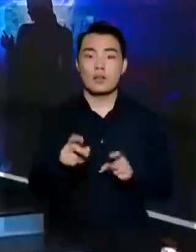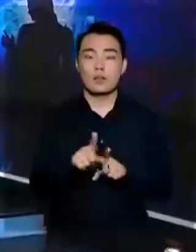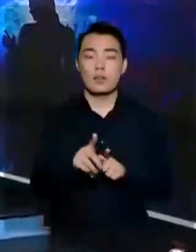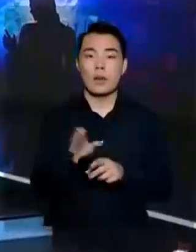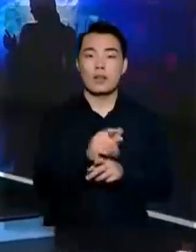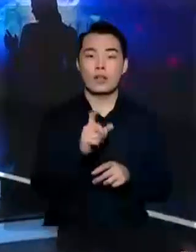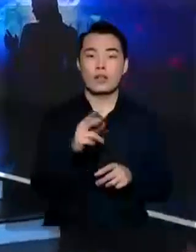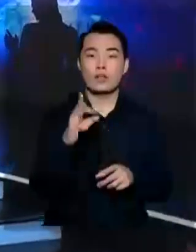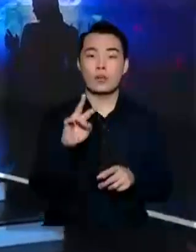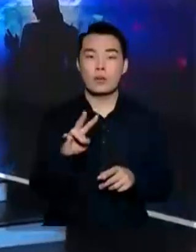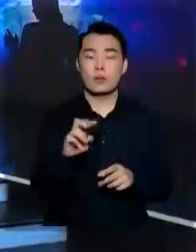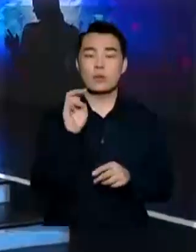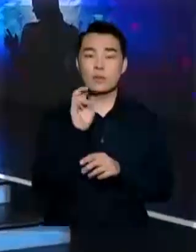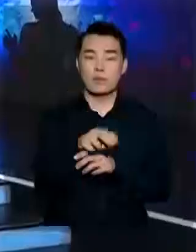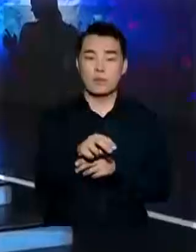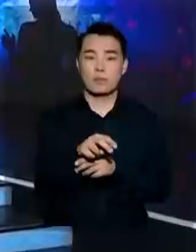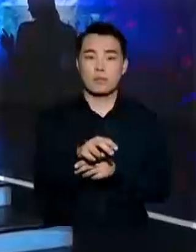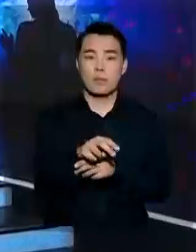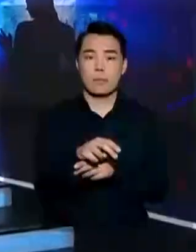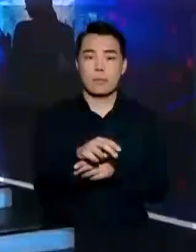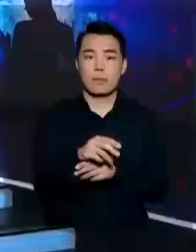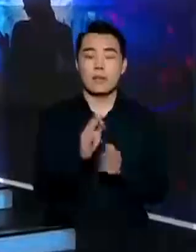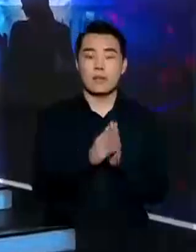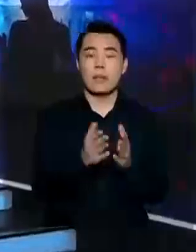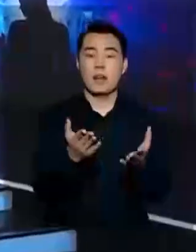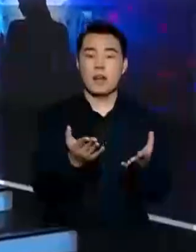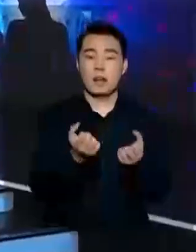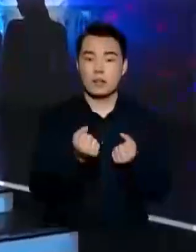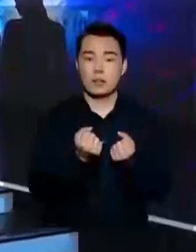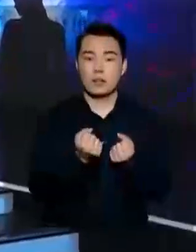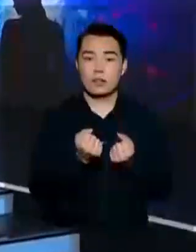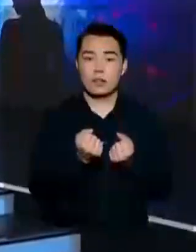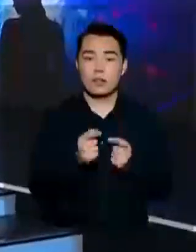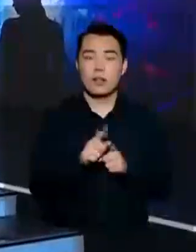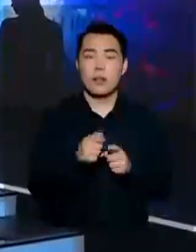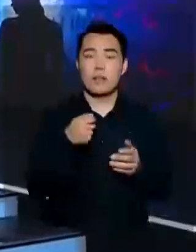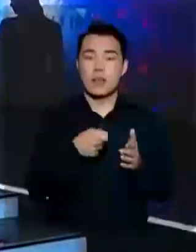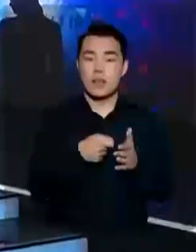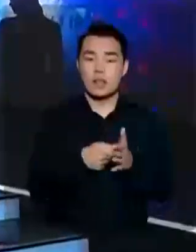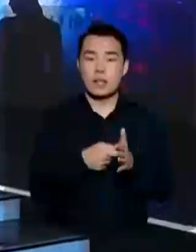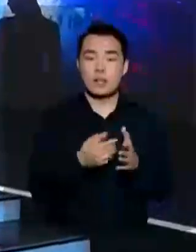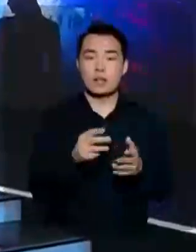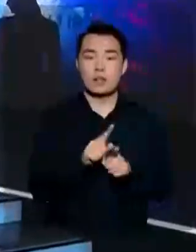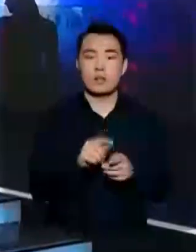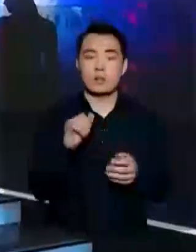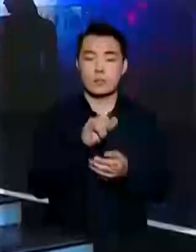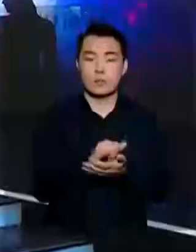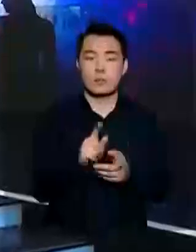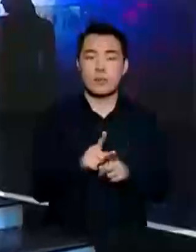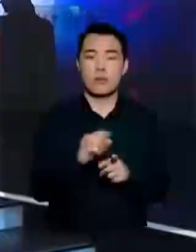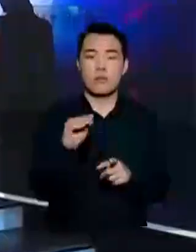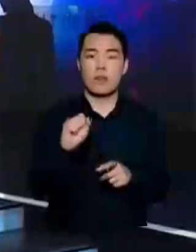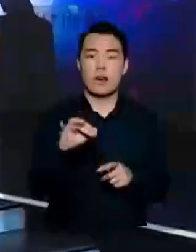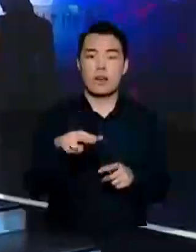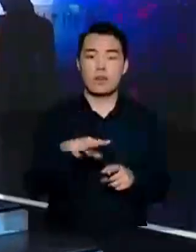қызмет көрсету орталықтарына баратынбыз. Жаңа өтінішіміз беретінбіз, сонымен оны біз флешке жазып аламыз, ол жаңа файл болады.